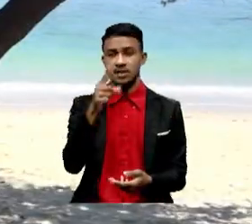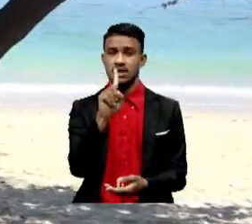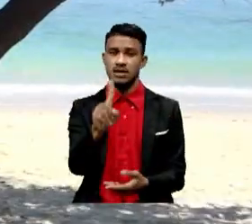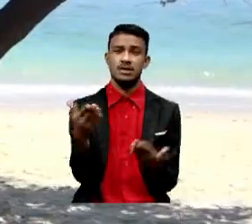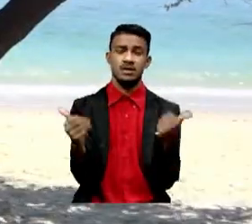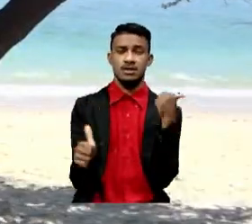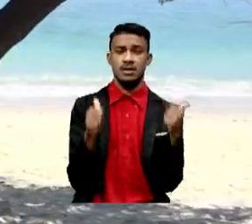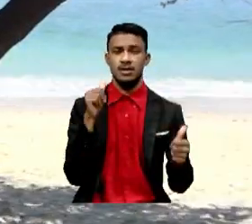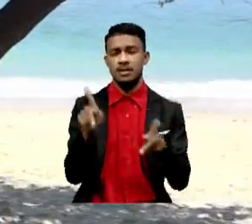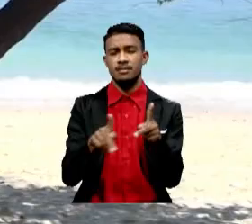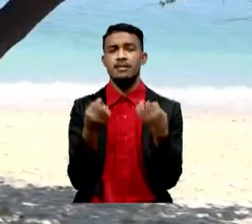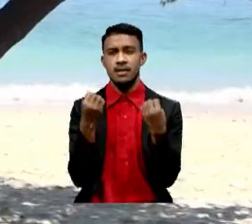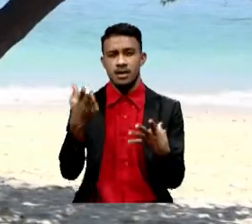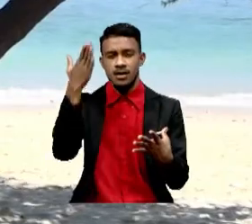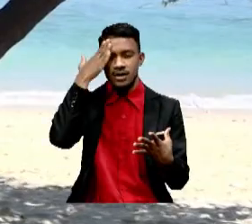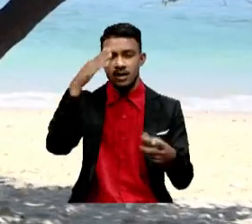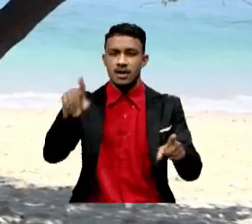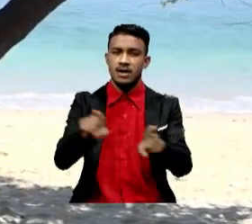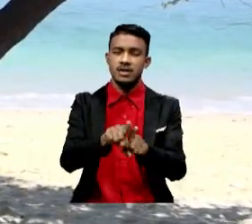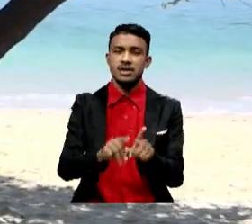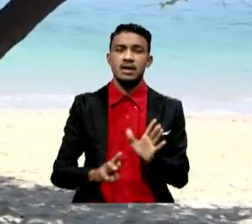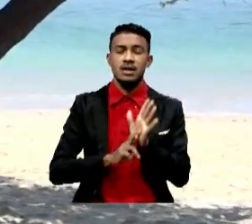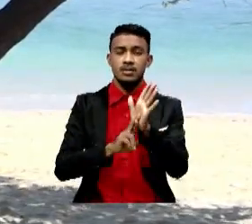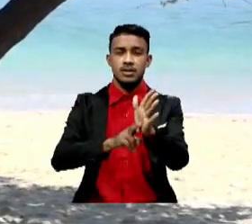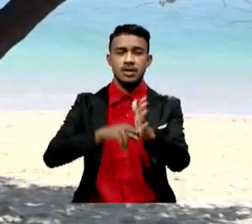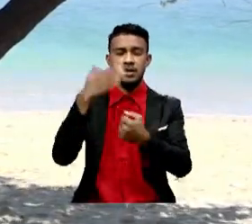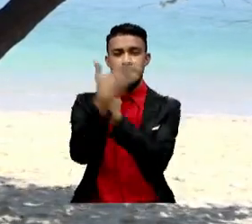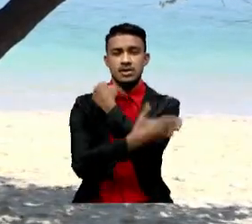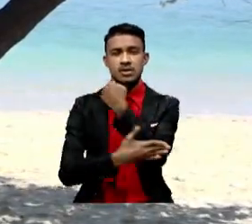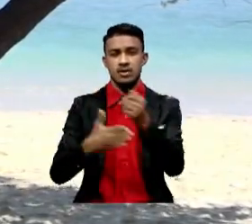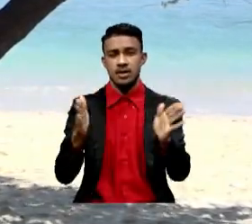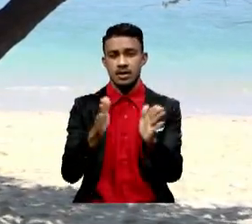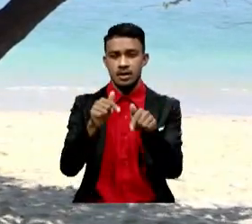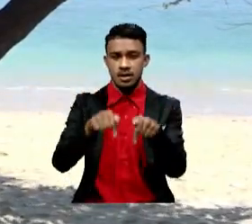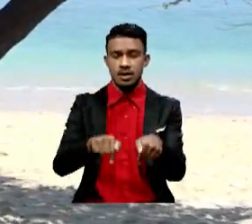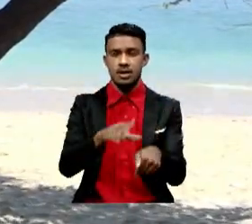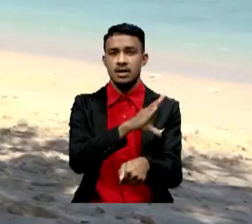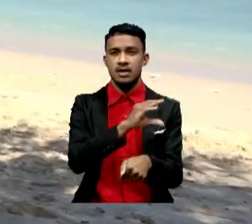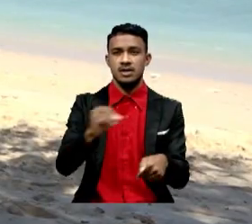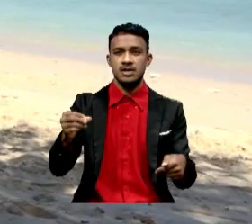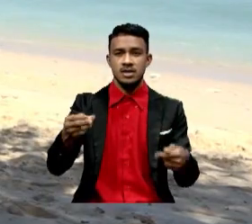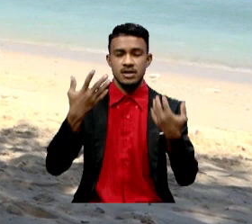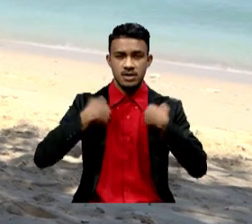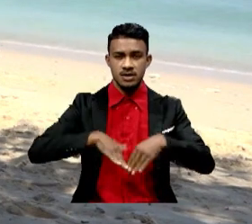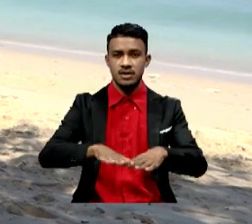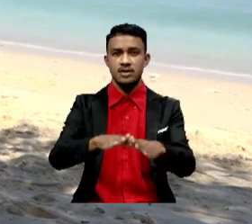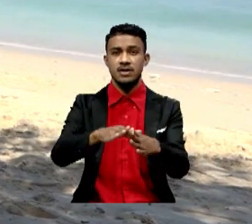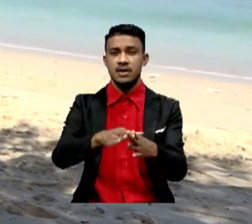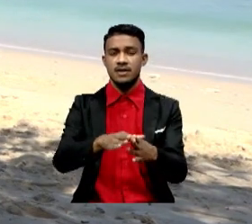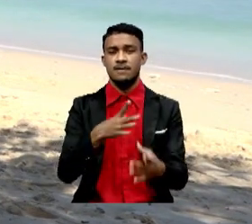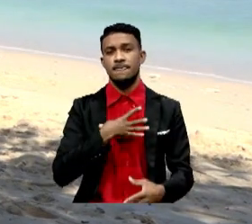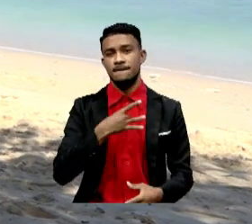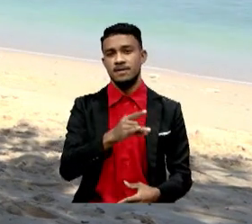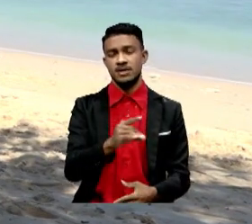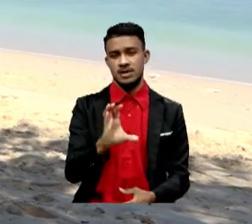barak hatene katak nudar identidad husina saungkik idane area branca dala barak ita